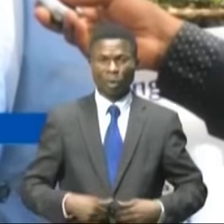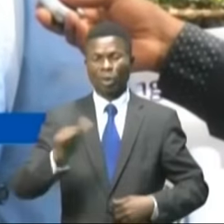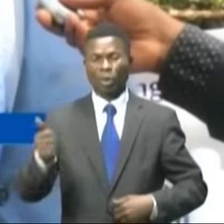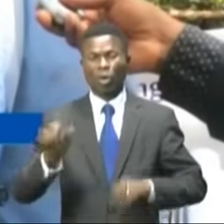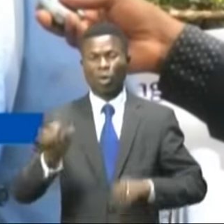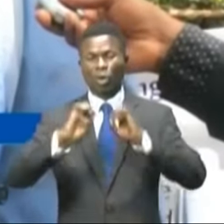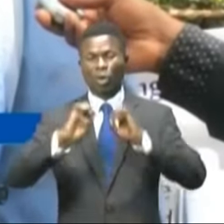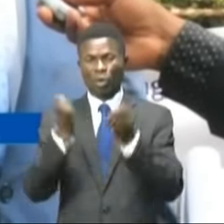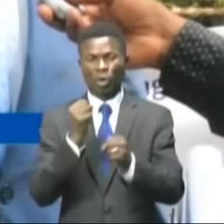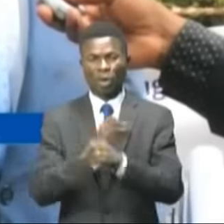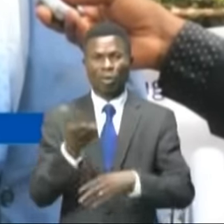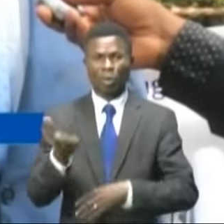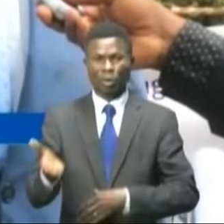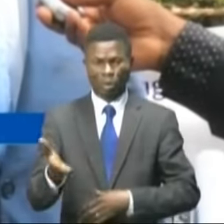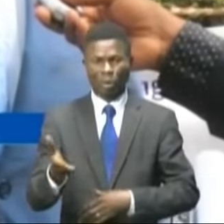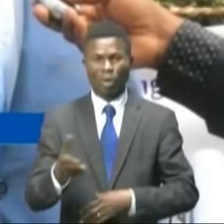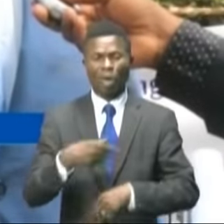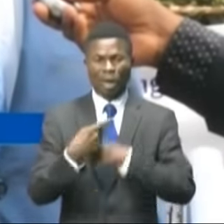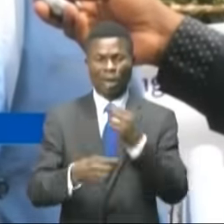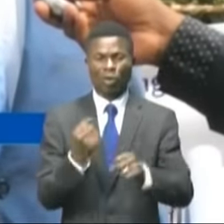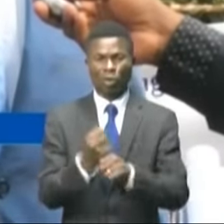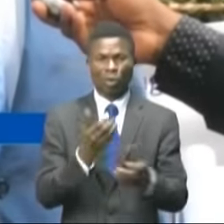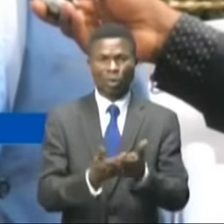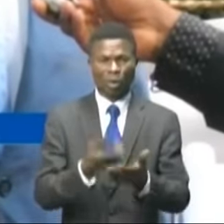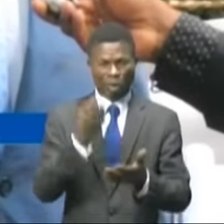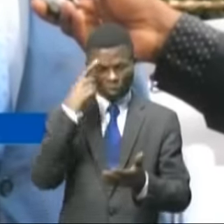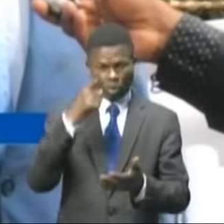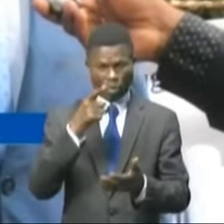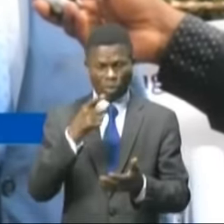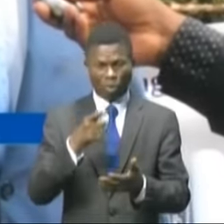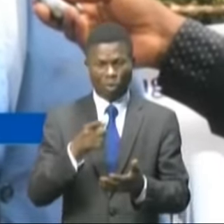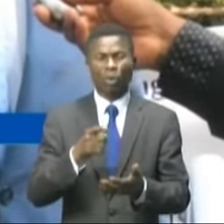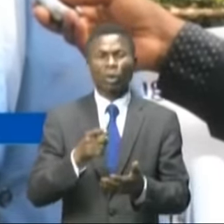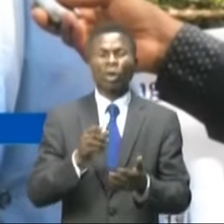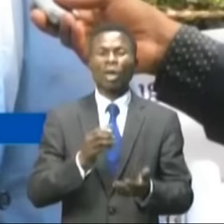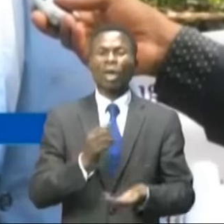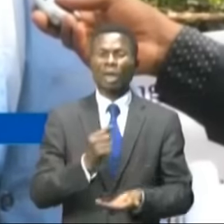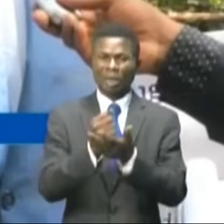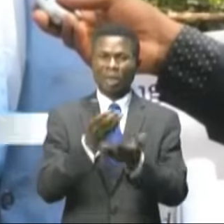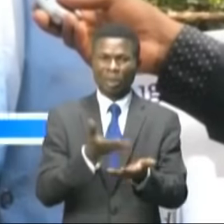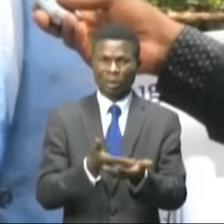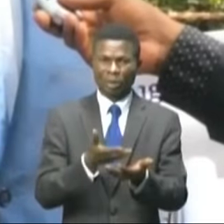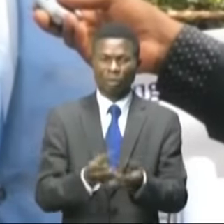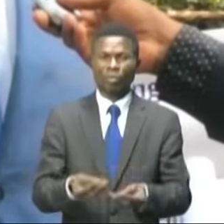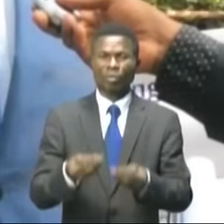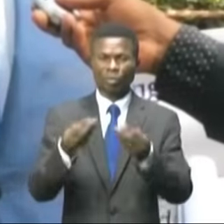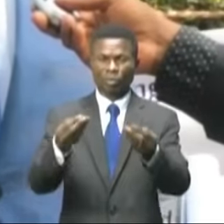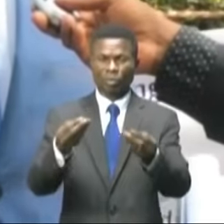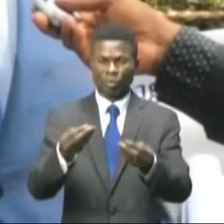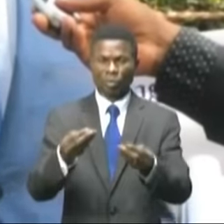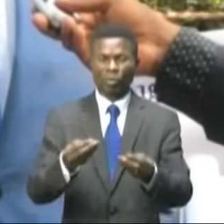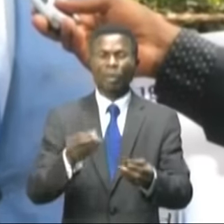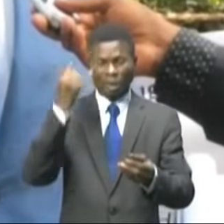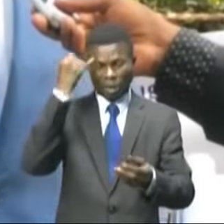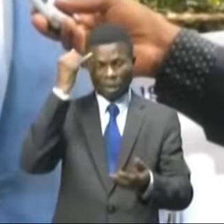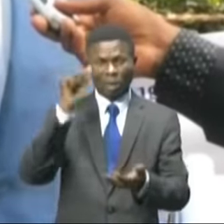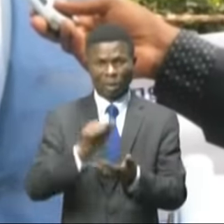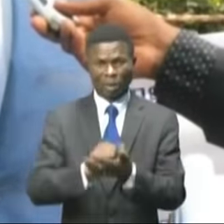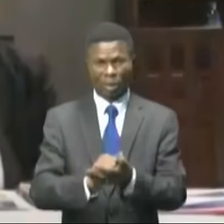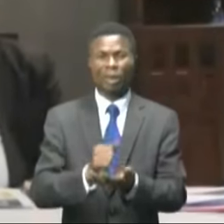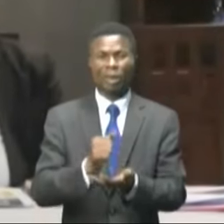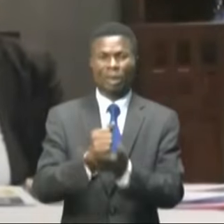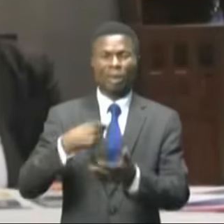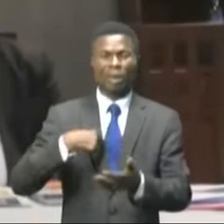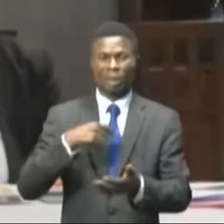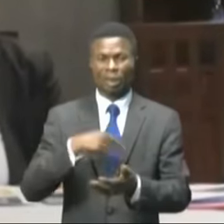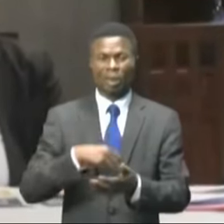mises en place, dont l'étude actuarielle. Et pour qu'on puisse la compléter, nous avons besoin de certaines données que nous allons obtenir du ministère du budget. Cela va nous permettre de déterminer